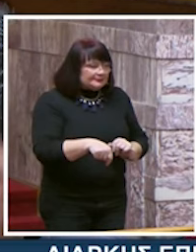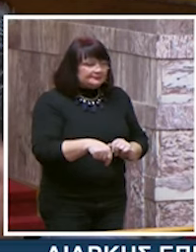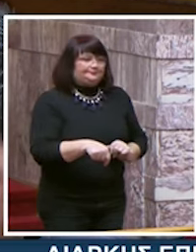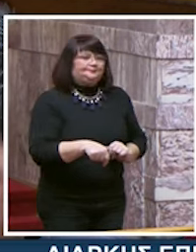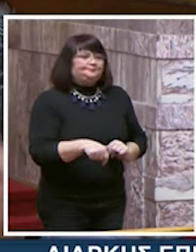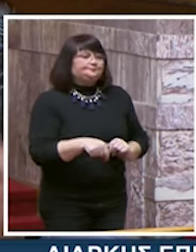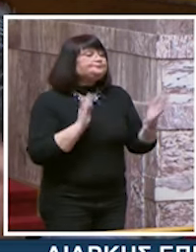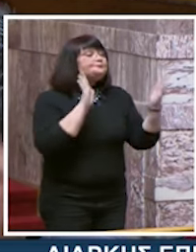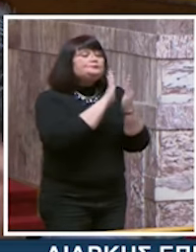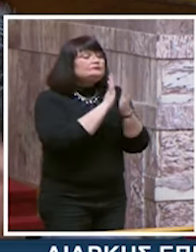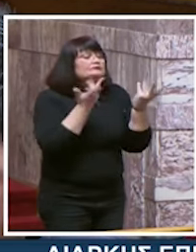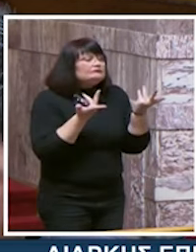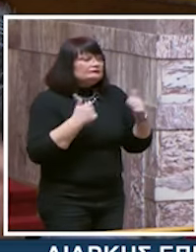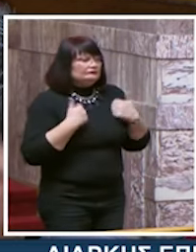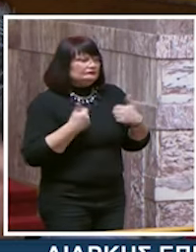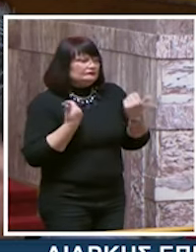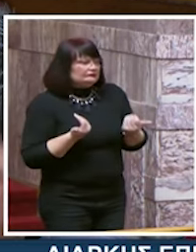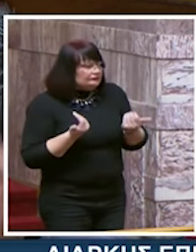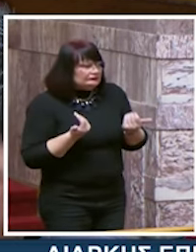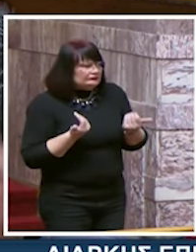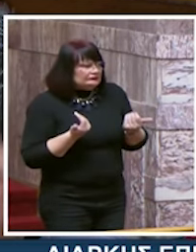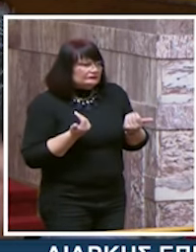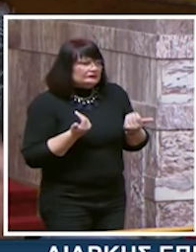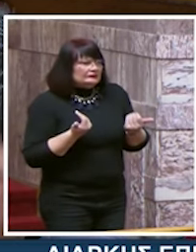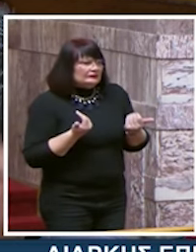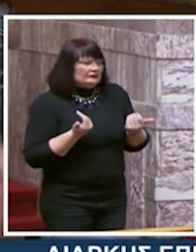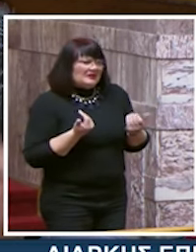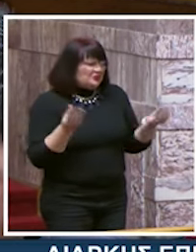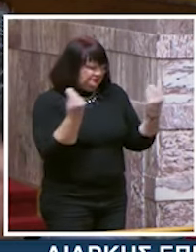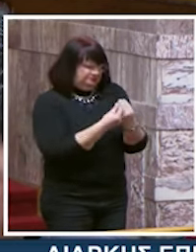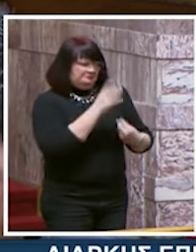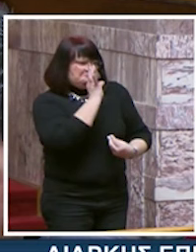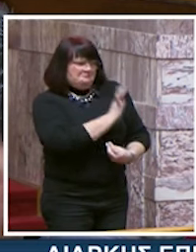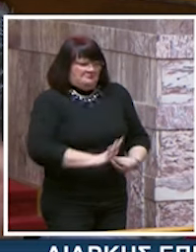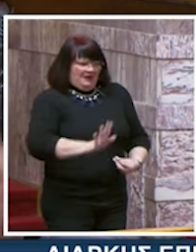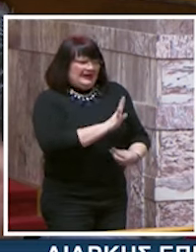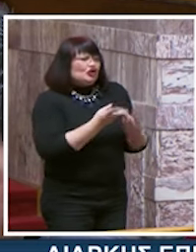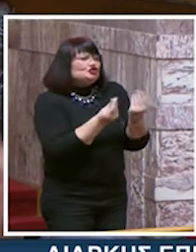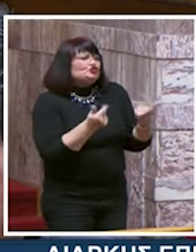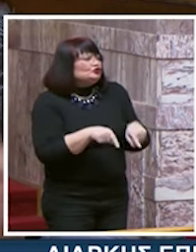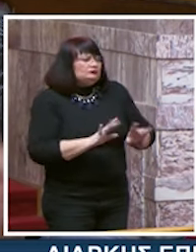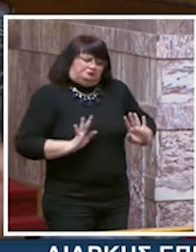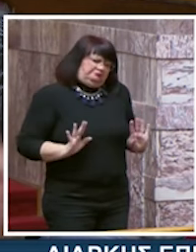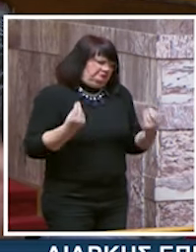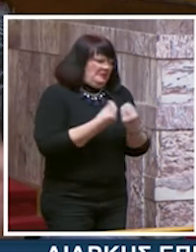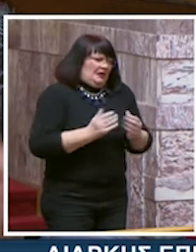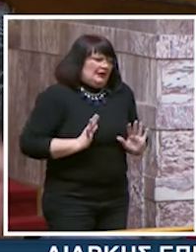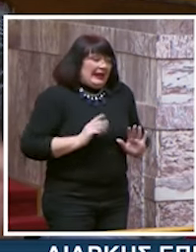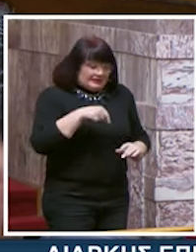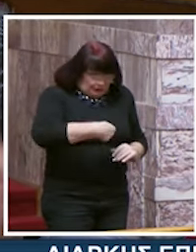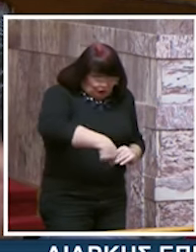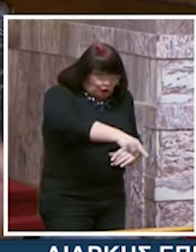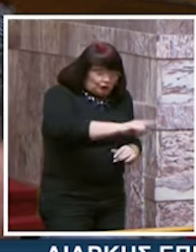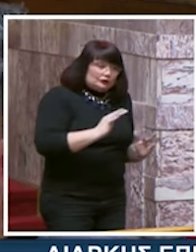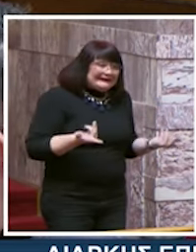δίθεν αντιμετώπιση της αποχής των νέων με την επιστολική ψήφου, νομίζουμε είναι εκτός πραγματικότητας, έτσι όπως γίνεται. Εξάλλου, η αποχή δεν